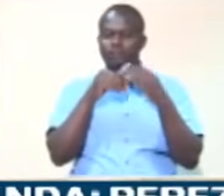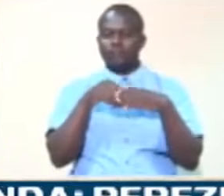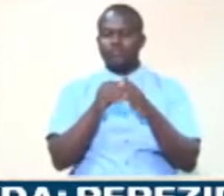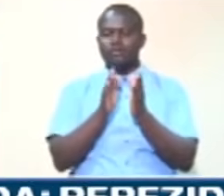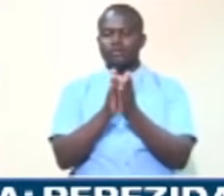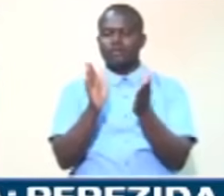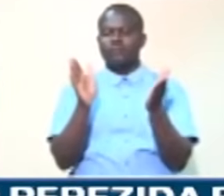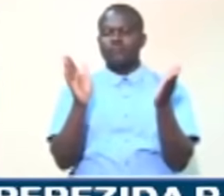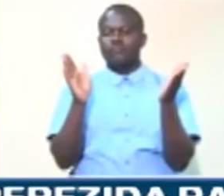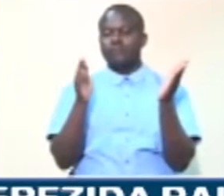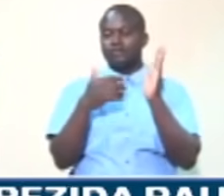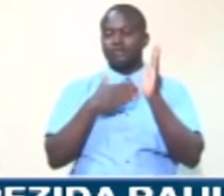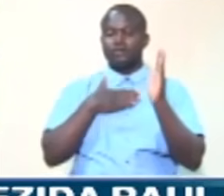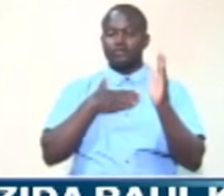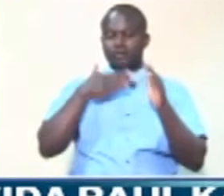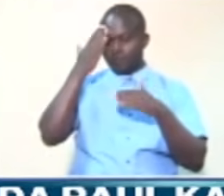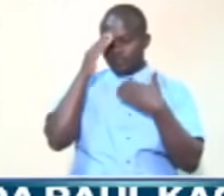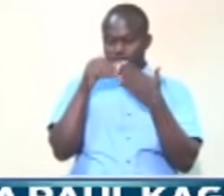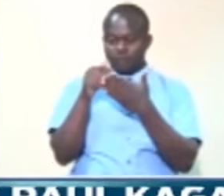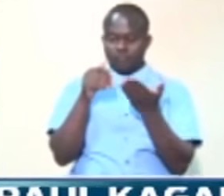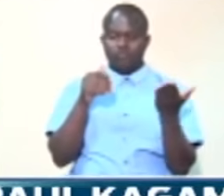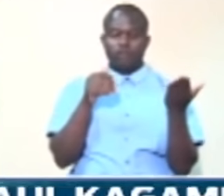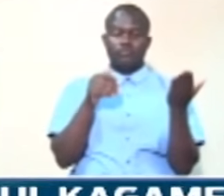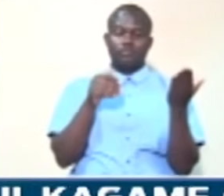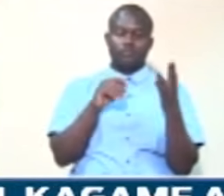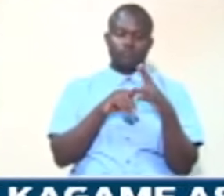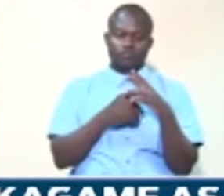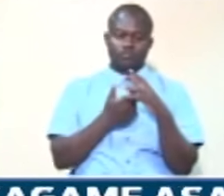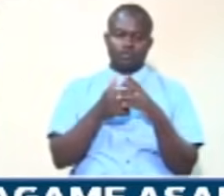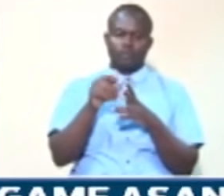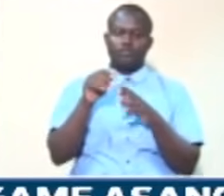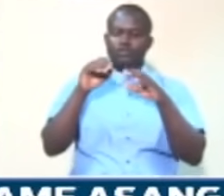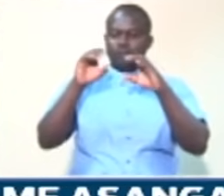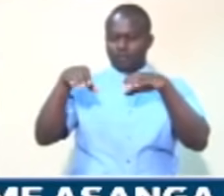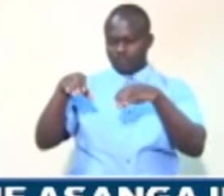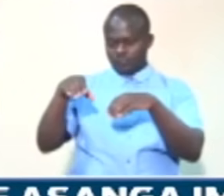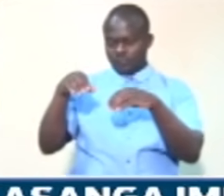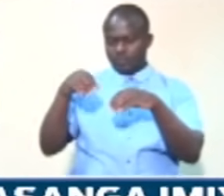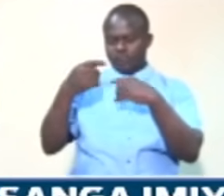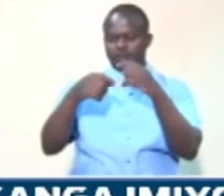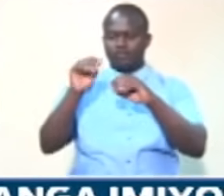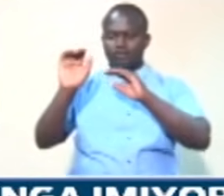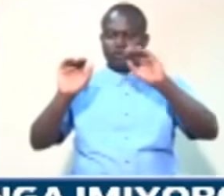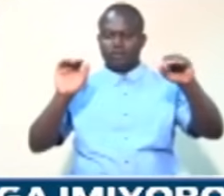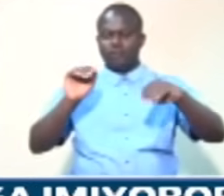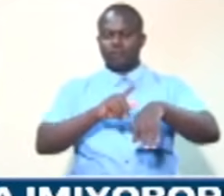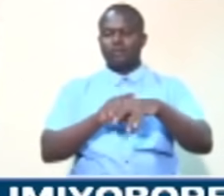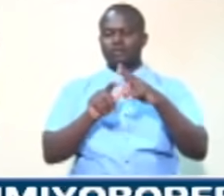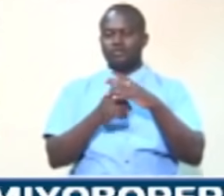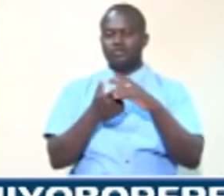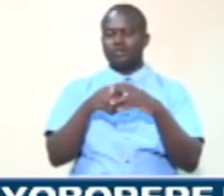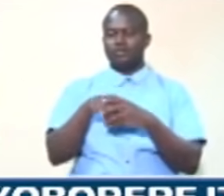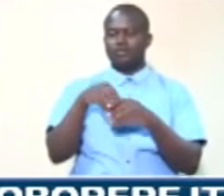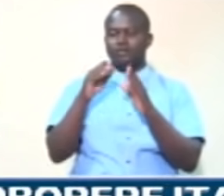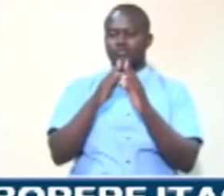barabyishimiye kuko kuva twatangira ingendo zacu Kinshasa nicyo kintu bakomezaga kutubaza igihe tuzatangira ingendo muri